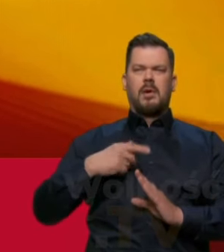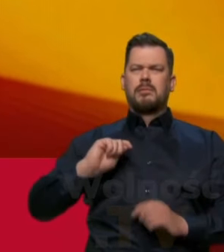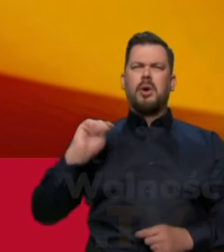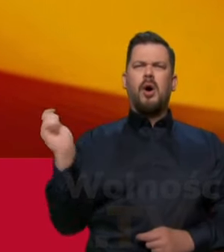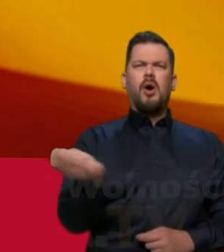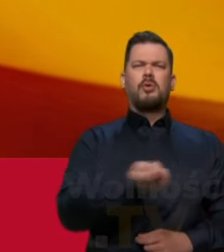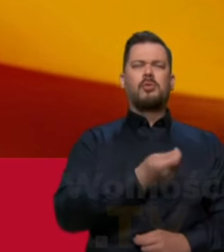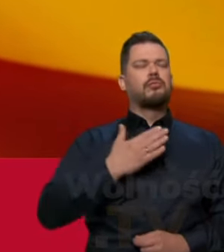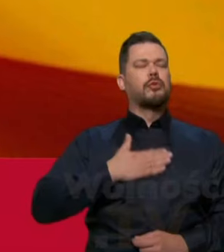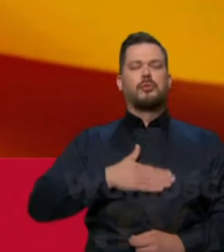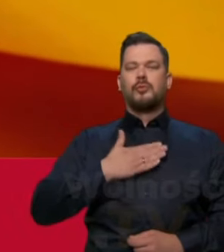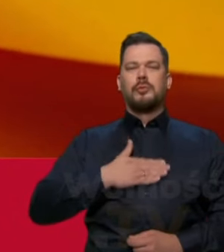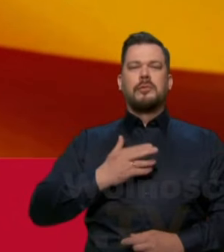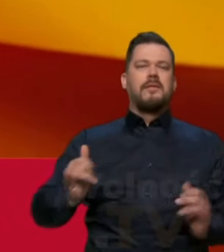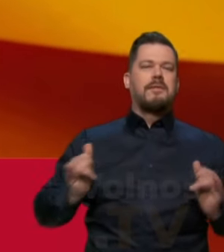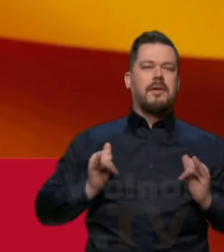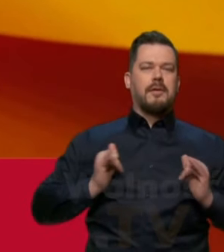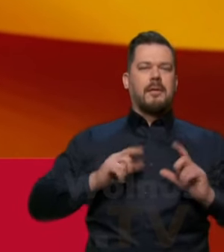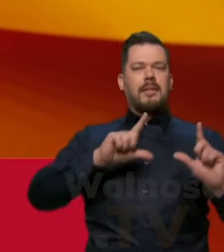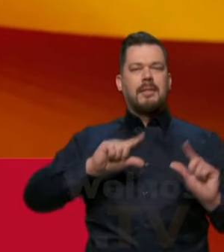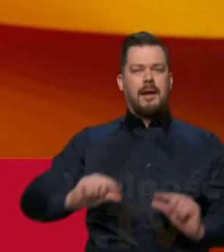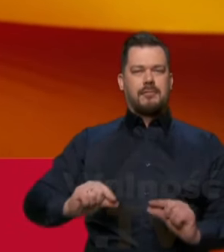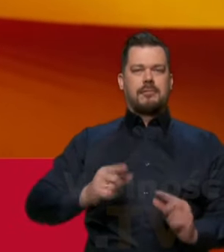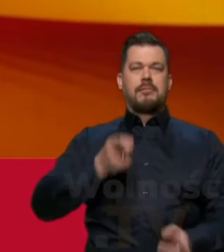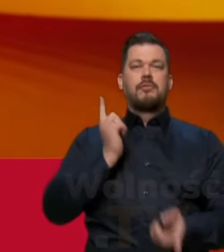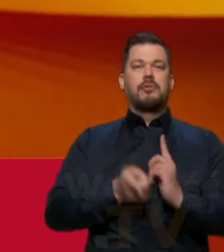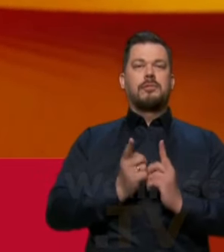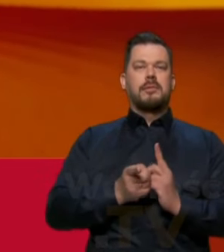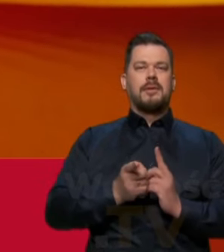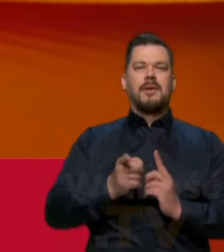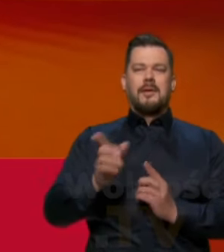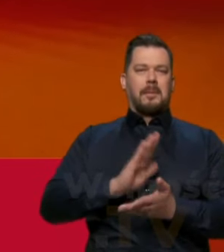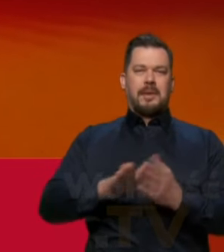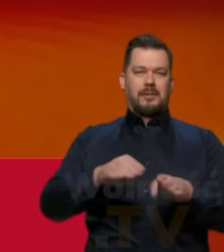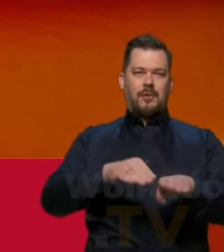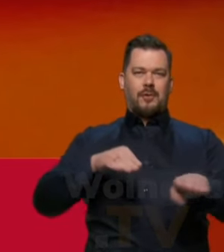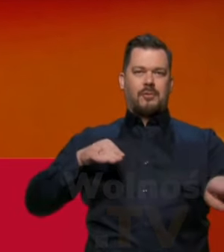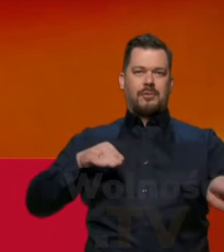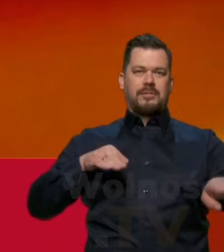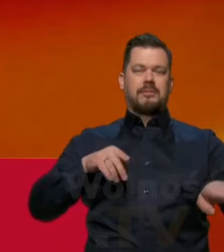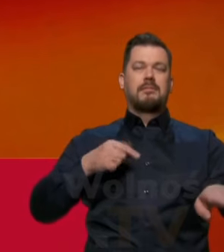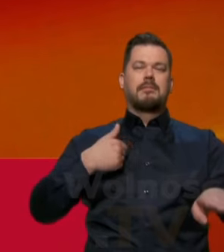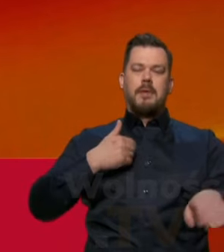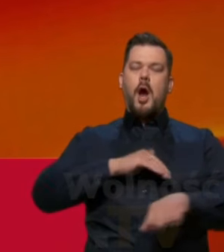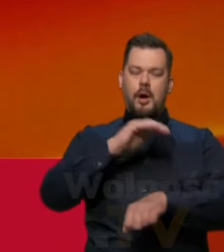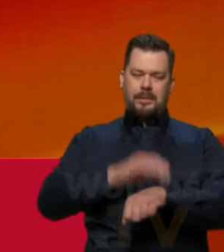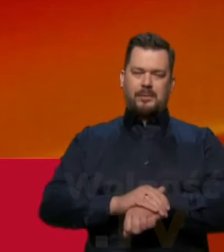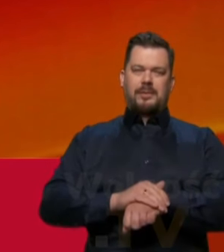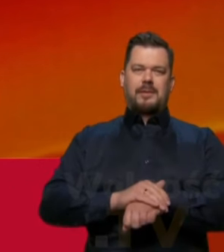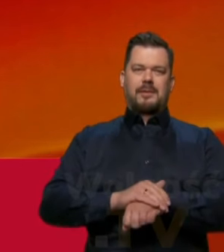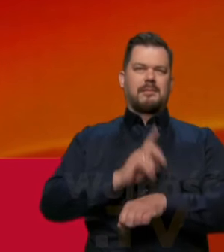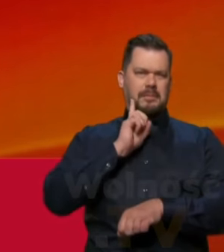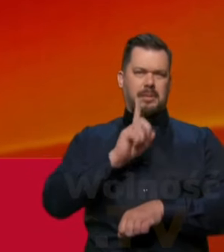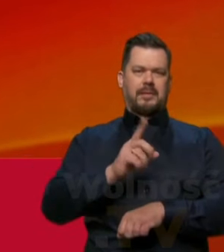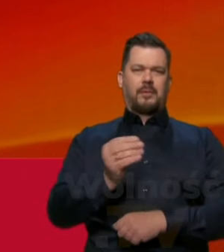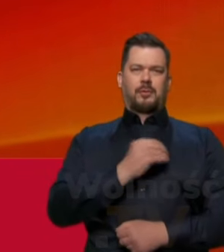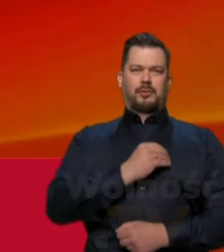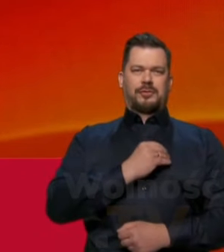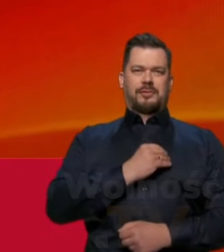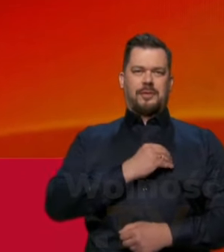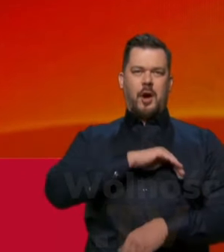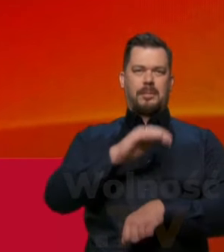Warszawie wygodnie, tanio, szybko i wolno od korków. I to dzisiaj jest prawdziwa i rzetelna